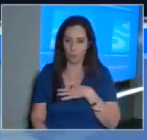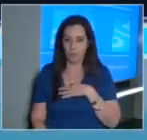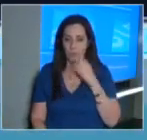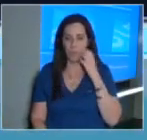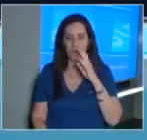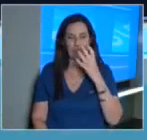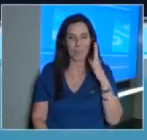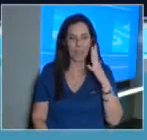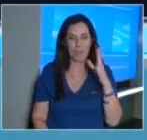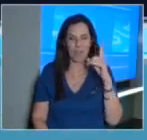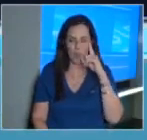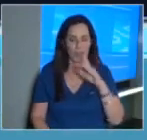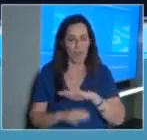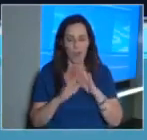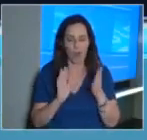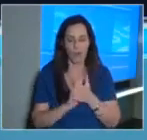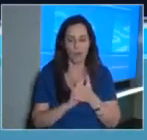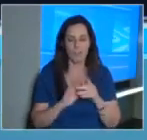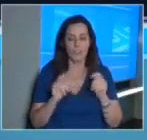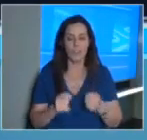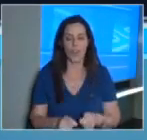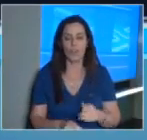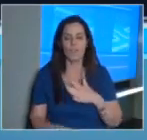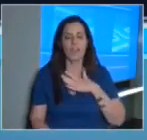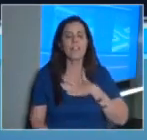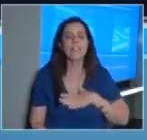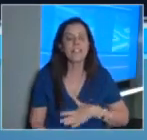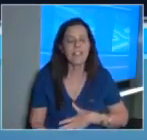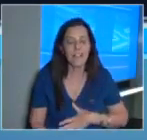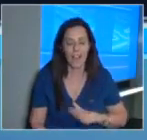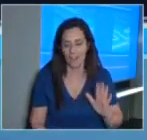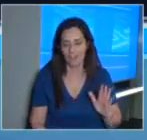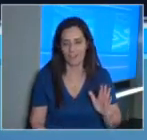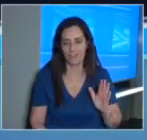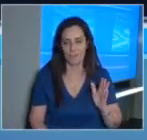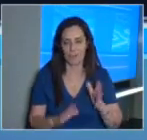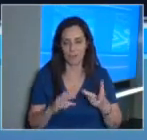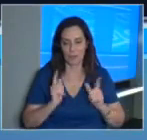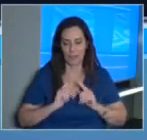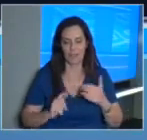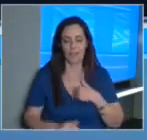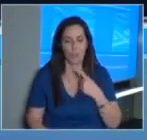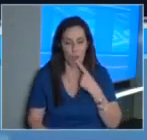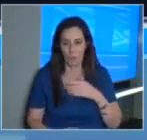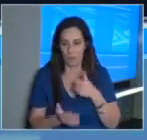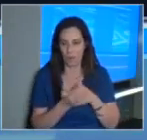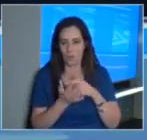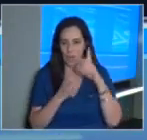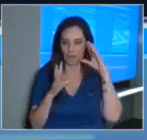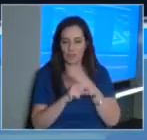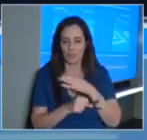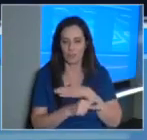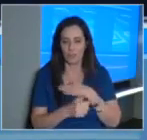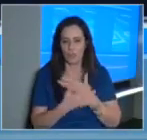רביעי לחמישי באחת בלילה, יודע, הכל סגור כבר, ונרגע או נלחץ יותר למה שהולך להיות בהמשך. אני הולך וממשיך עם התפיסה